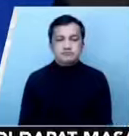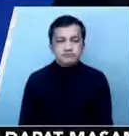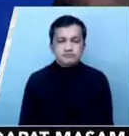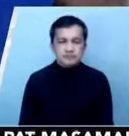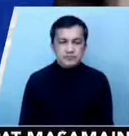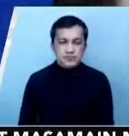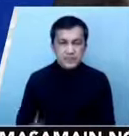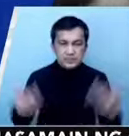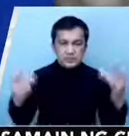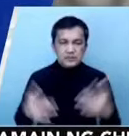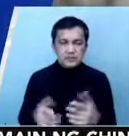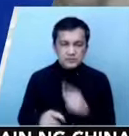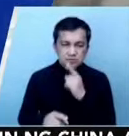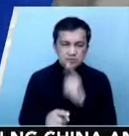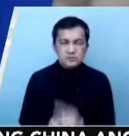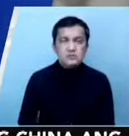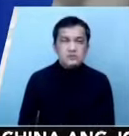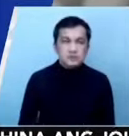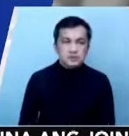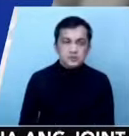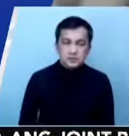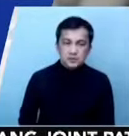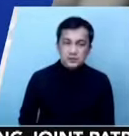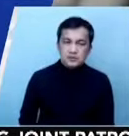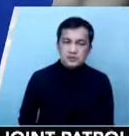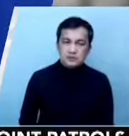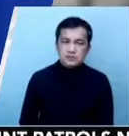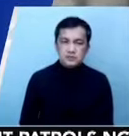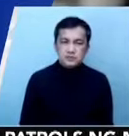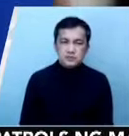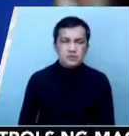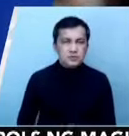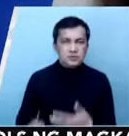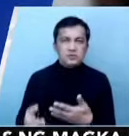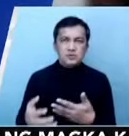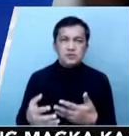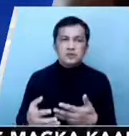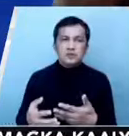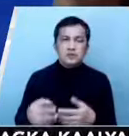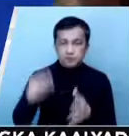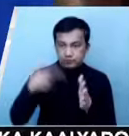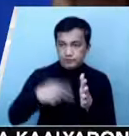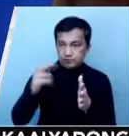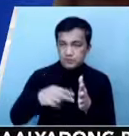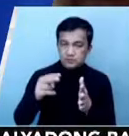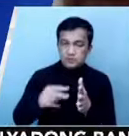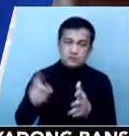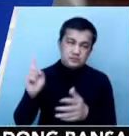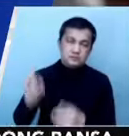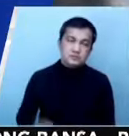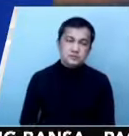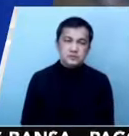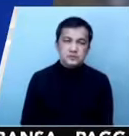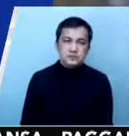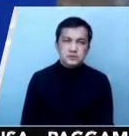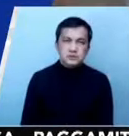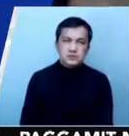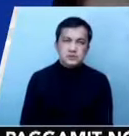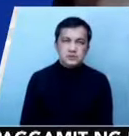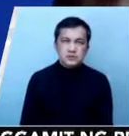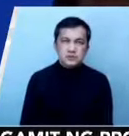Talaga nagtitiwala na kahit anong sakit na naging sa buhay ng tao, hindi ganyan